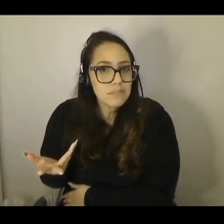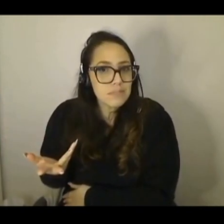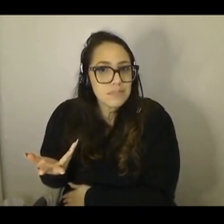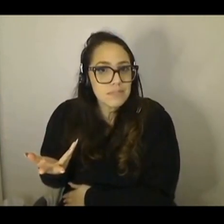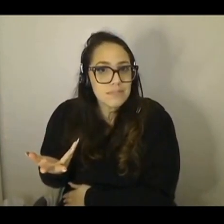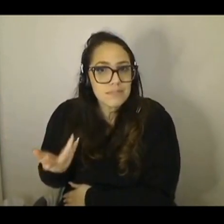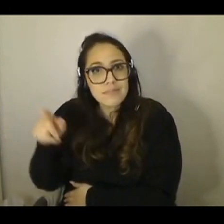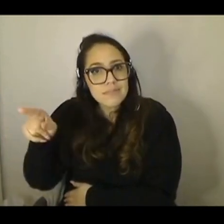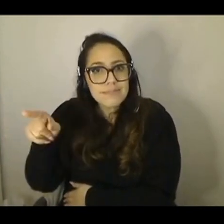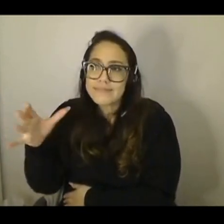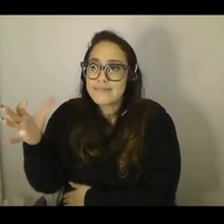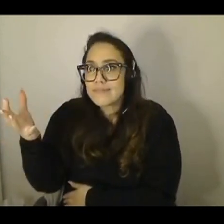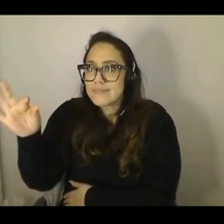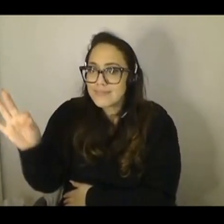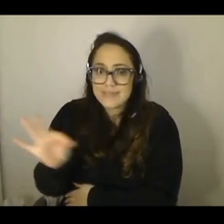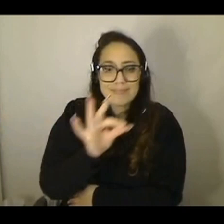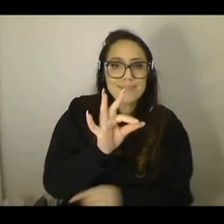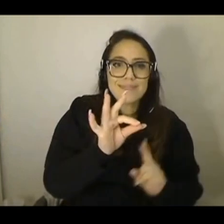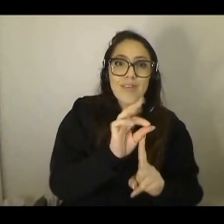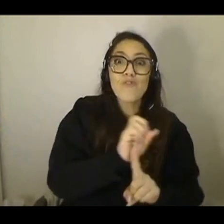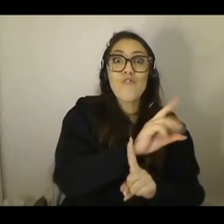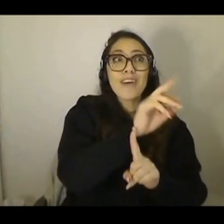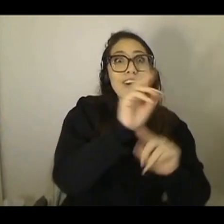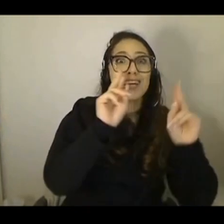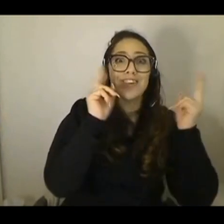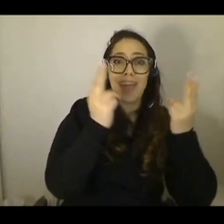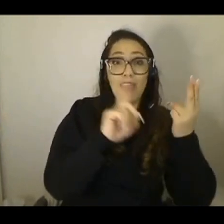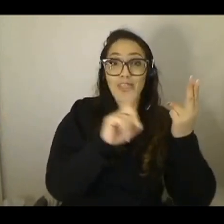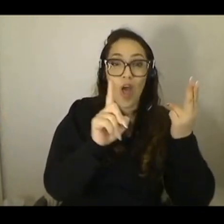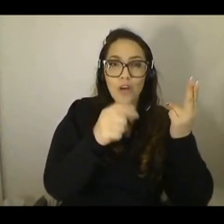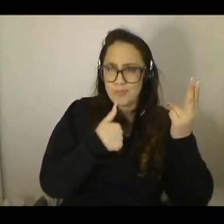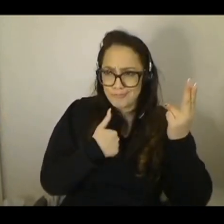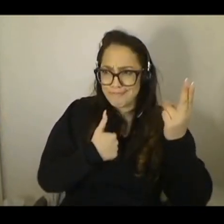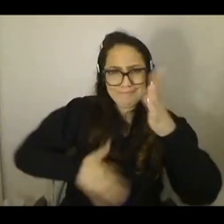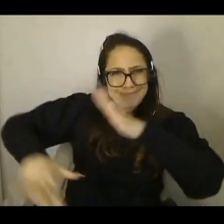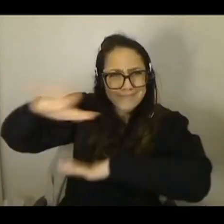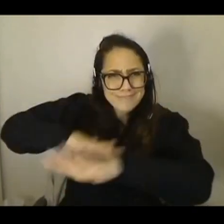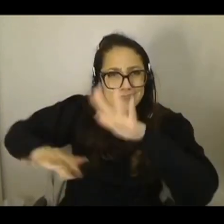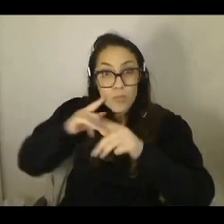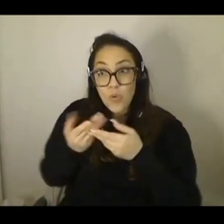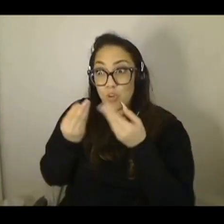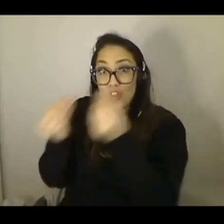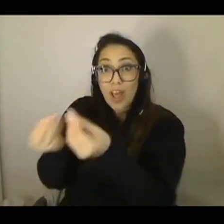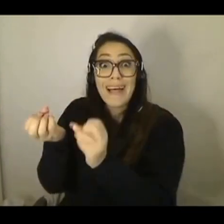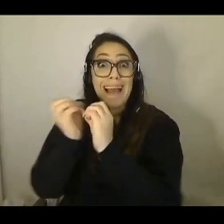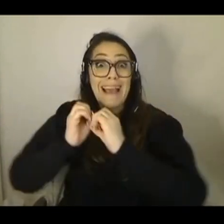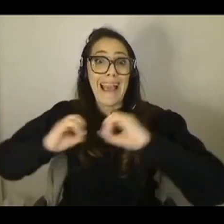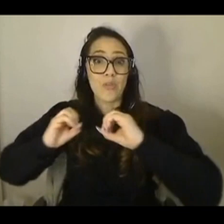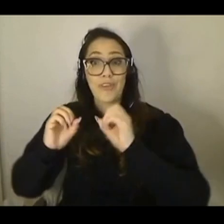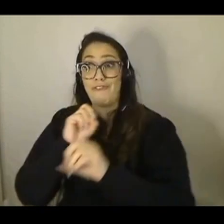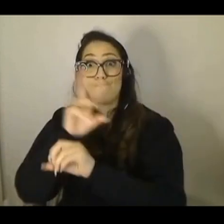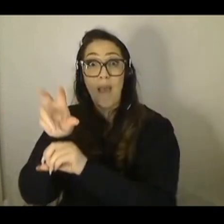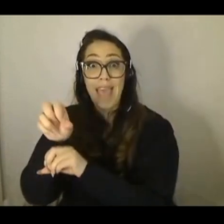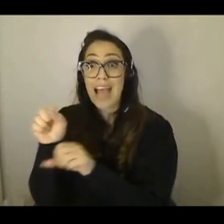case voyageur général. En fait, on va tout faire de manière gratuite pour que vous puissiez voyager avec votre vélo,